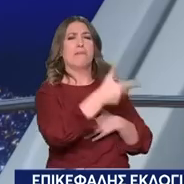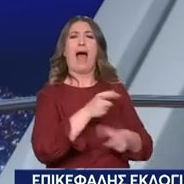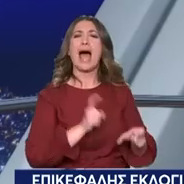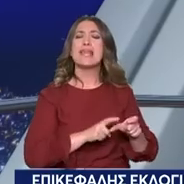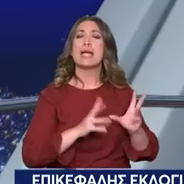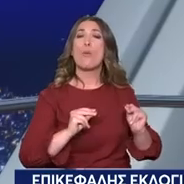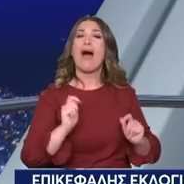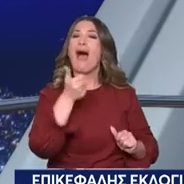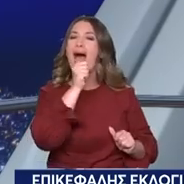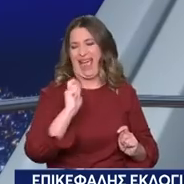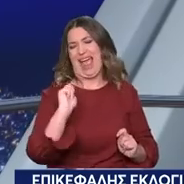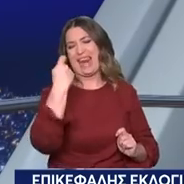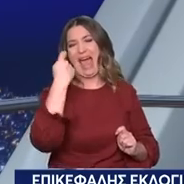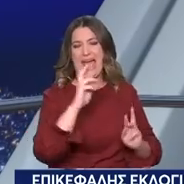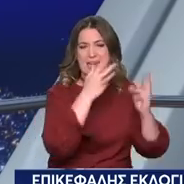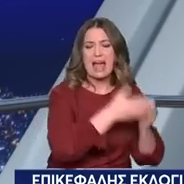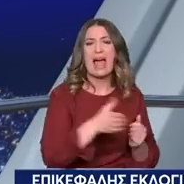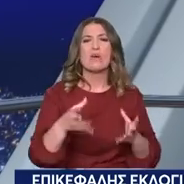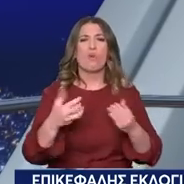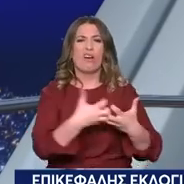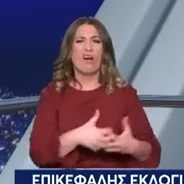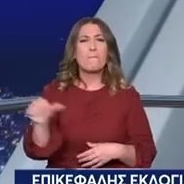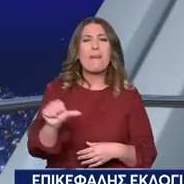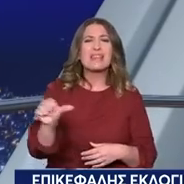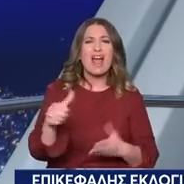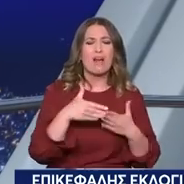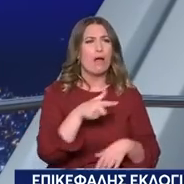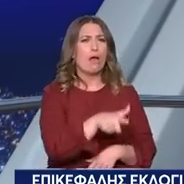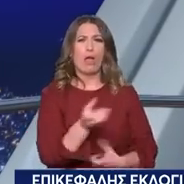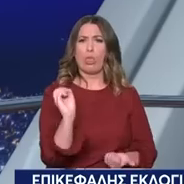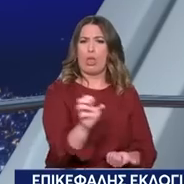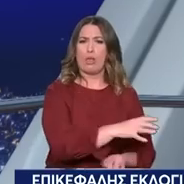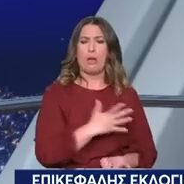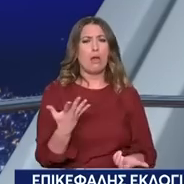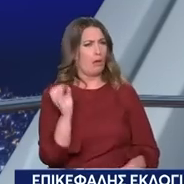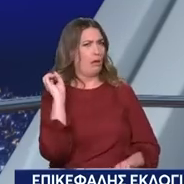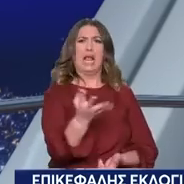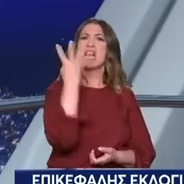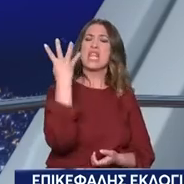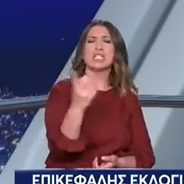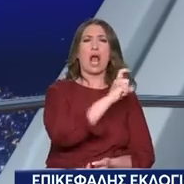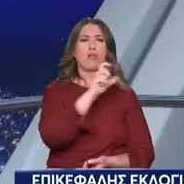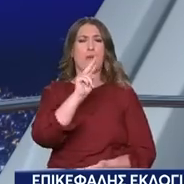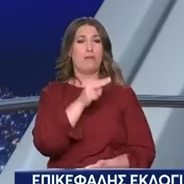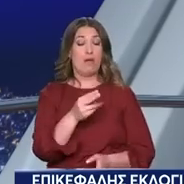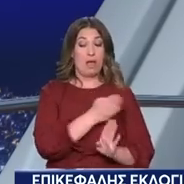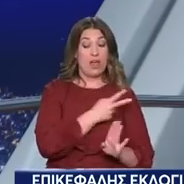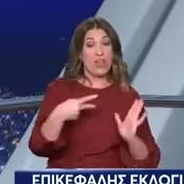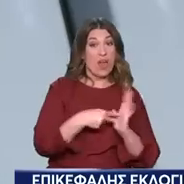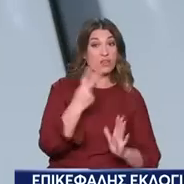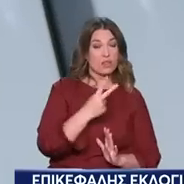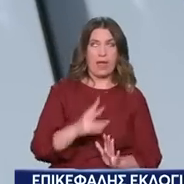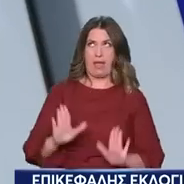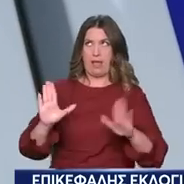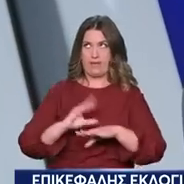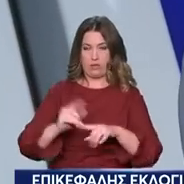οποία ουσιαστικά έχουν σωρεύσει με βάση τους δημοσιευμένους ισολογισμούς τους πάνω από 6 δισεκατομμύρια ευρώ μέσα στο 2022. Άρα, αν το καταλαβαίνω